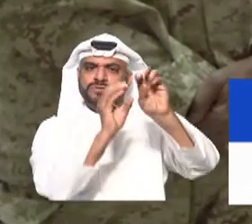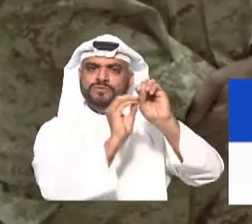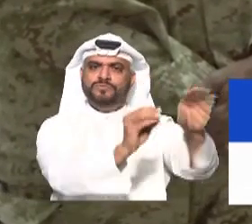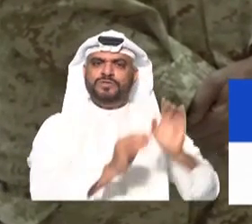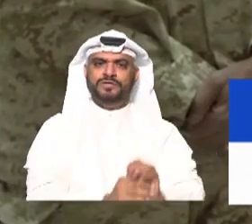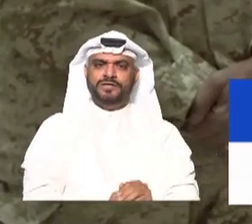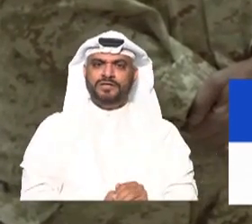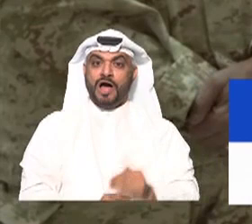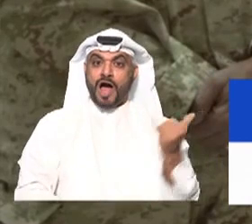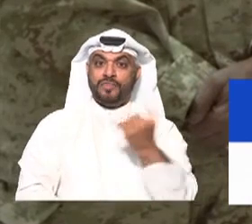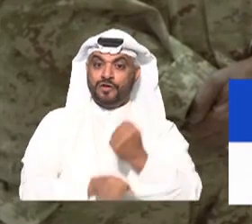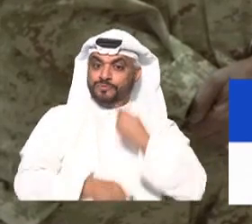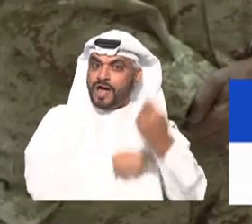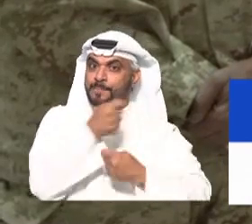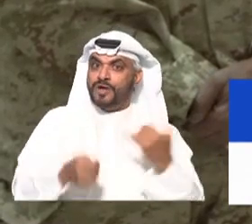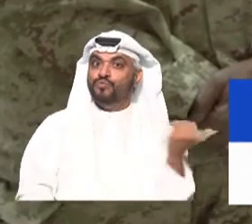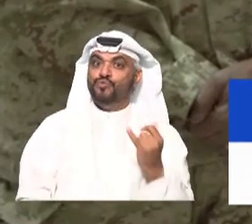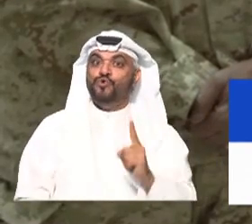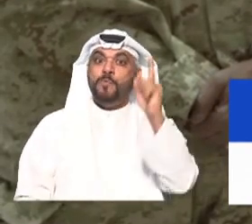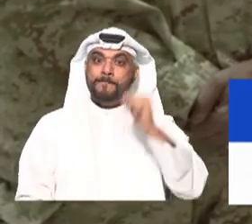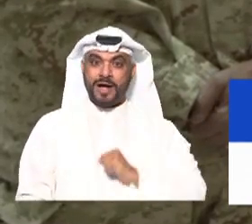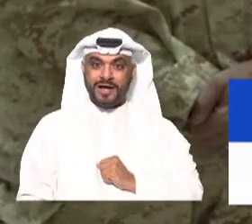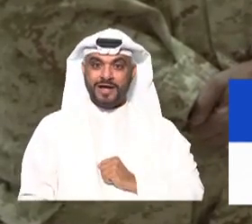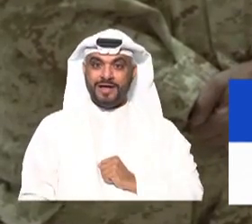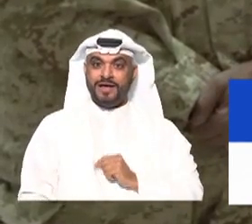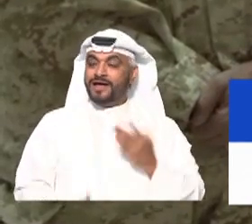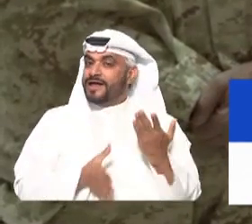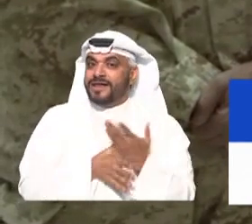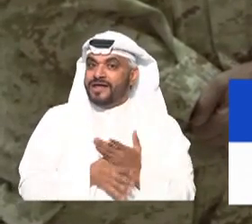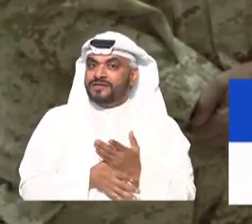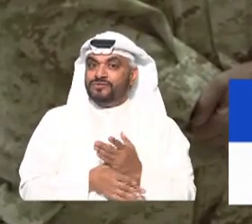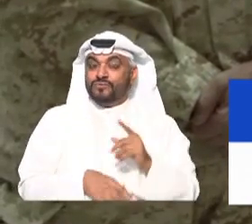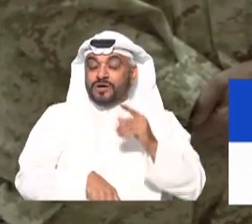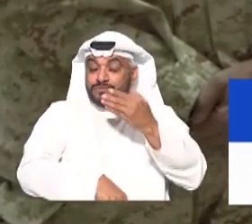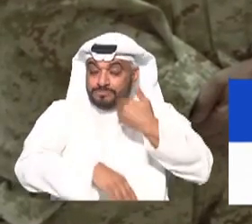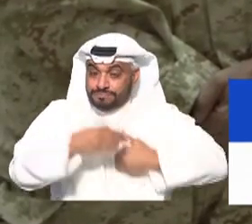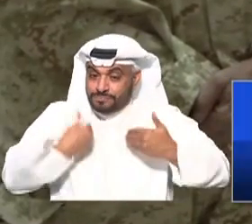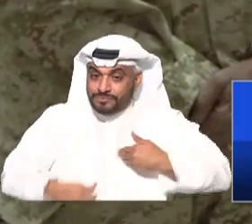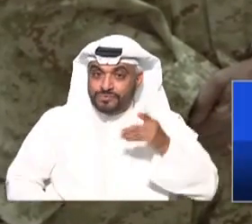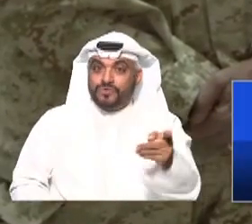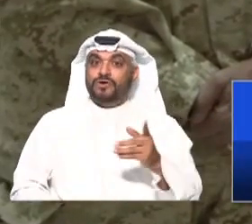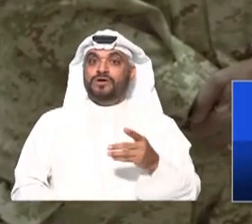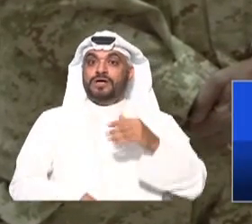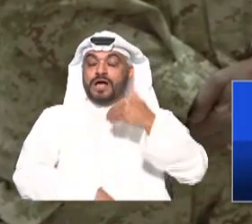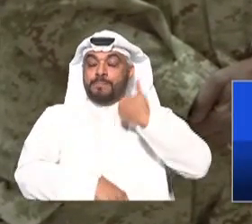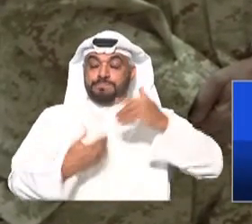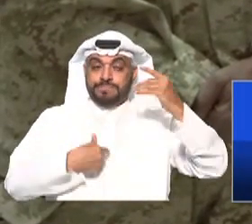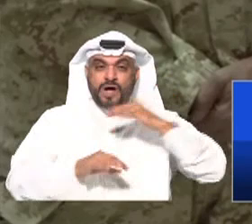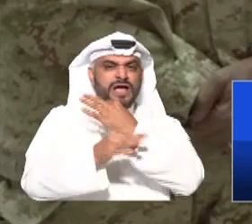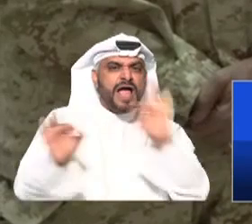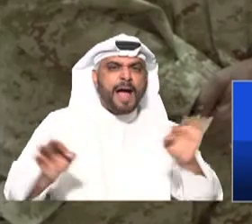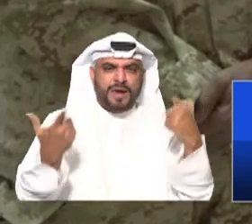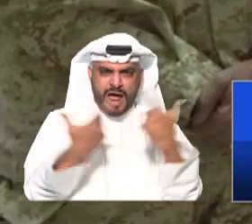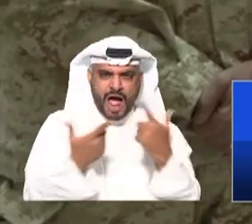طبابة مهمة، أحد فيهم صار فيه شيء، تعور، أصيب،